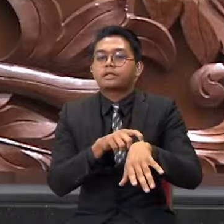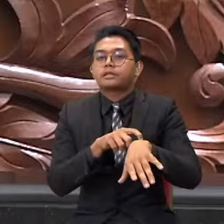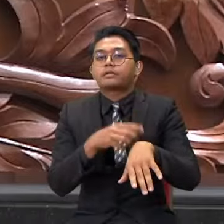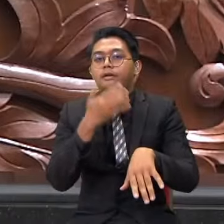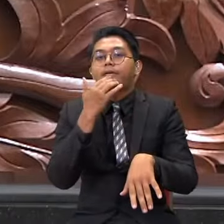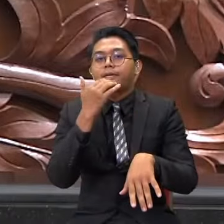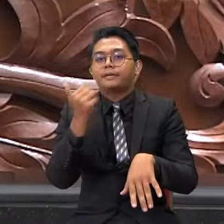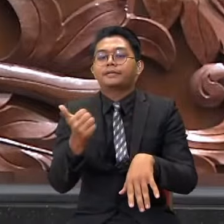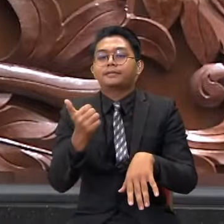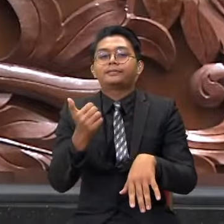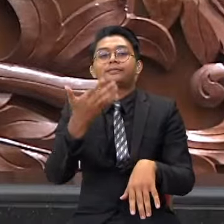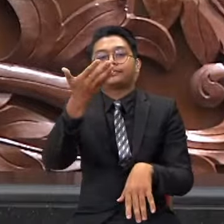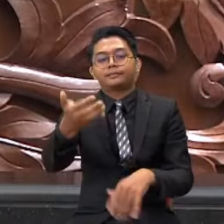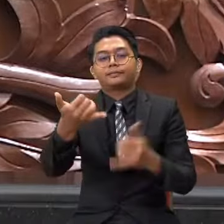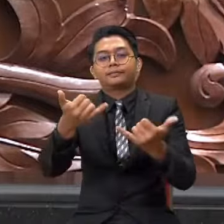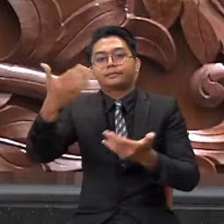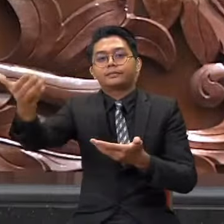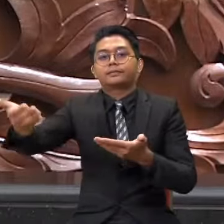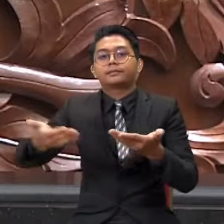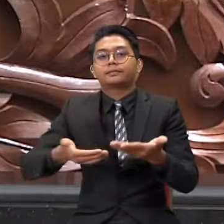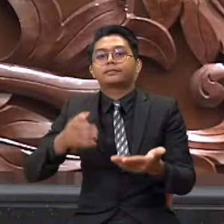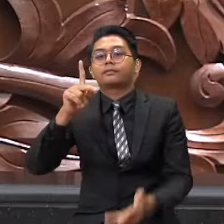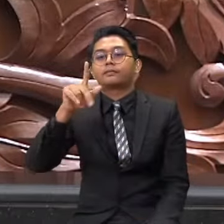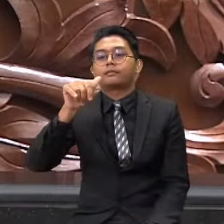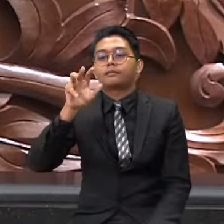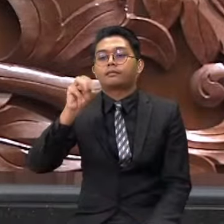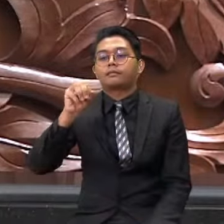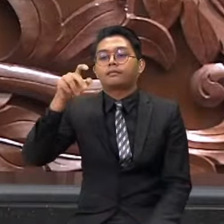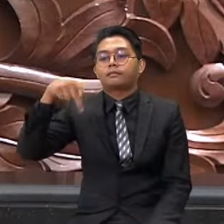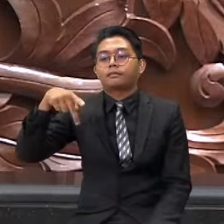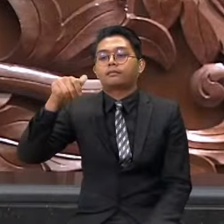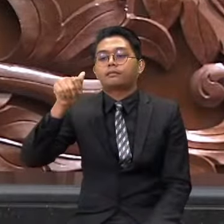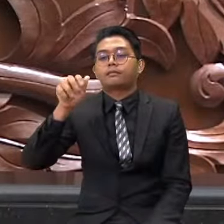sebaiknya saya jemput sekarang Kampar